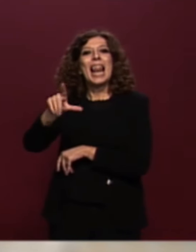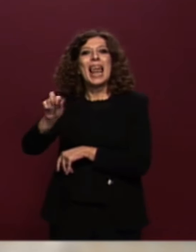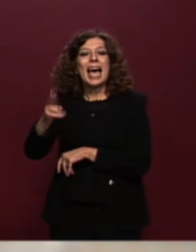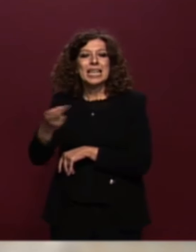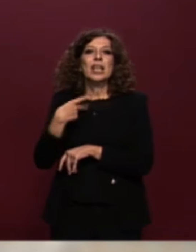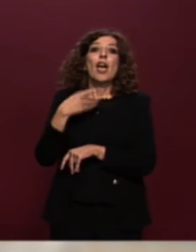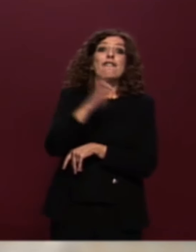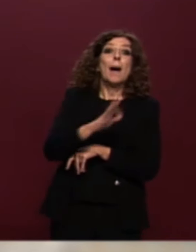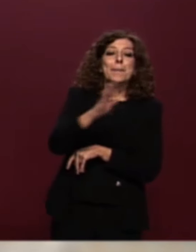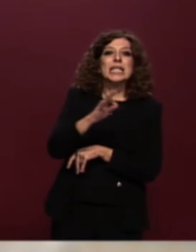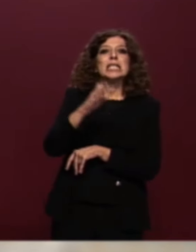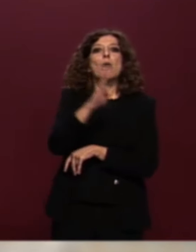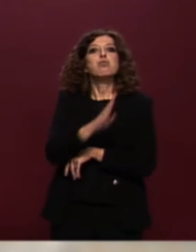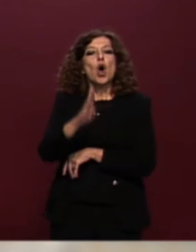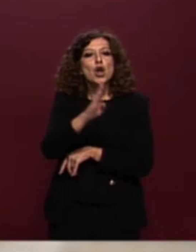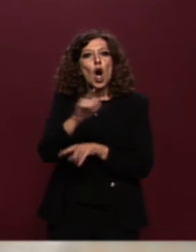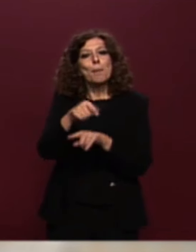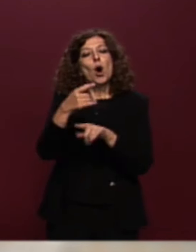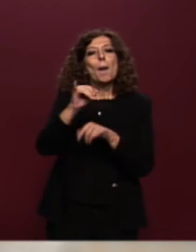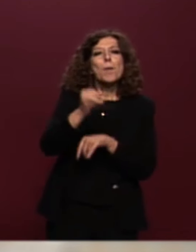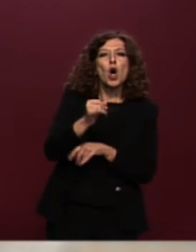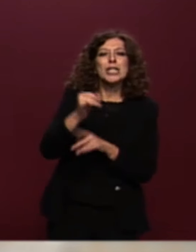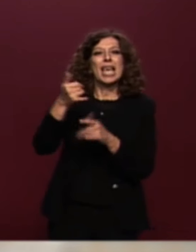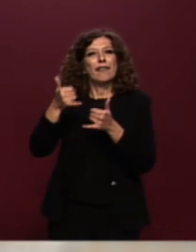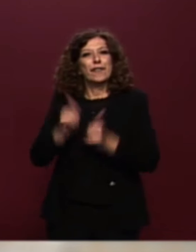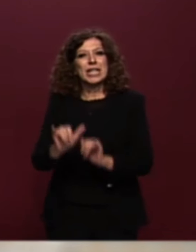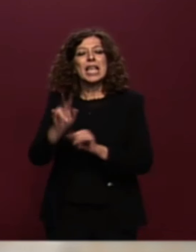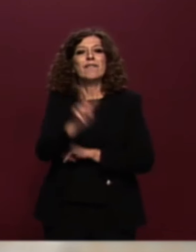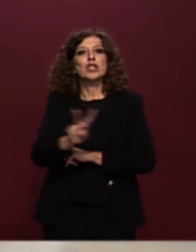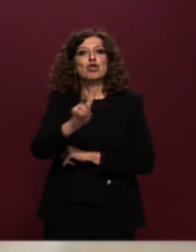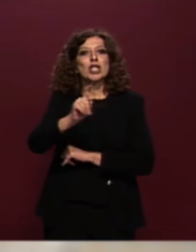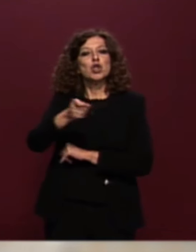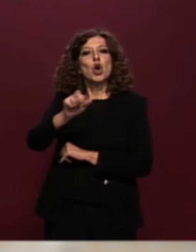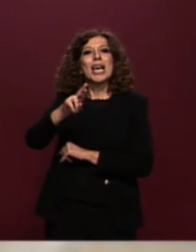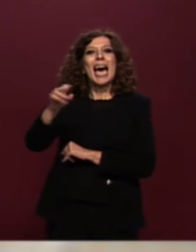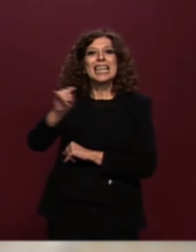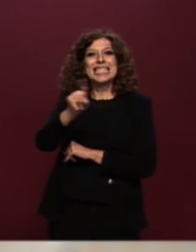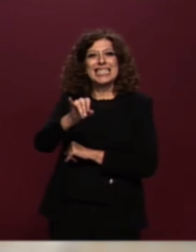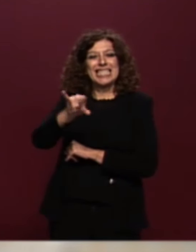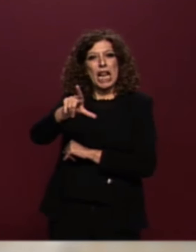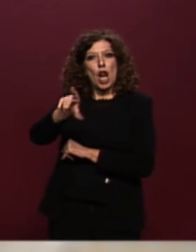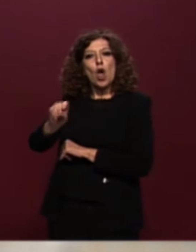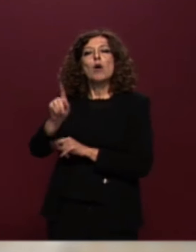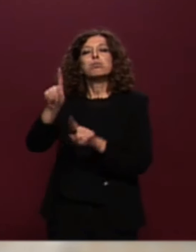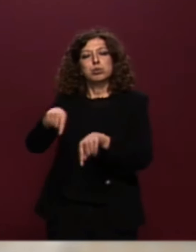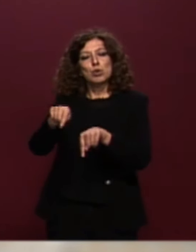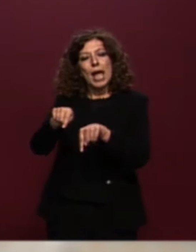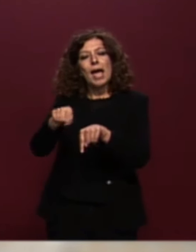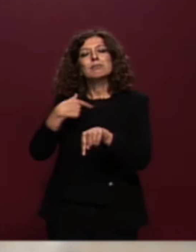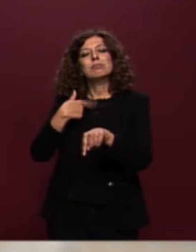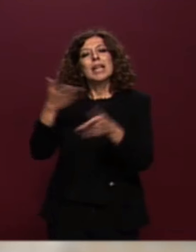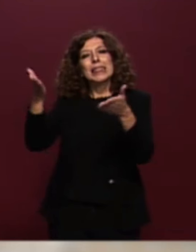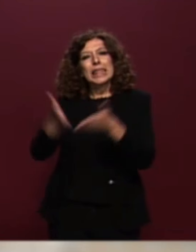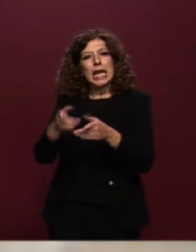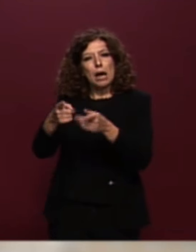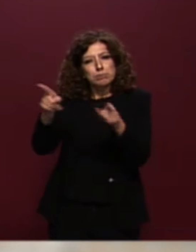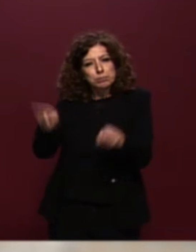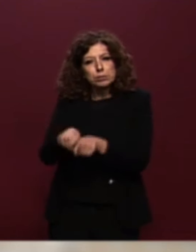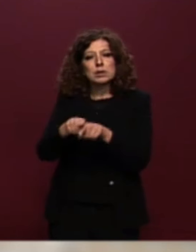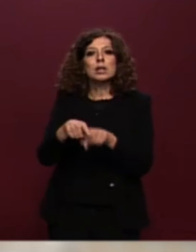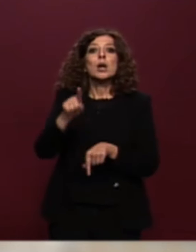Buonuomo e Fara, moglie e figlia di Vincenzo Garzillo, vittima anche lui dell'incidente di Suviana. Infine la signora